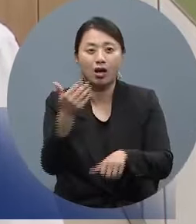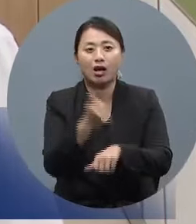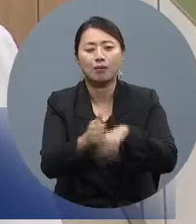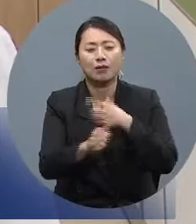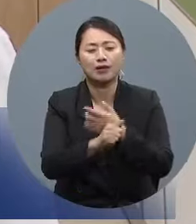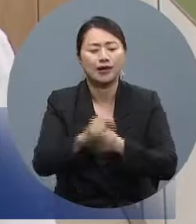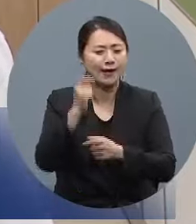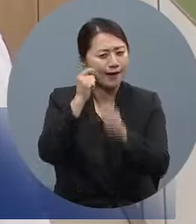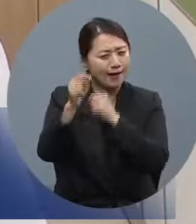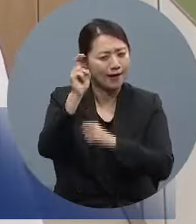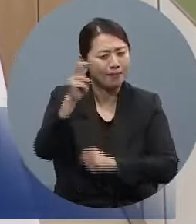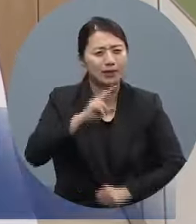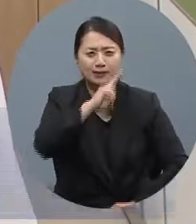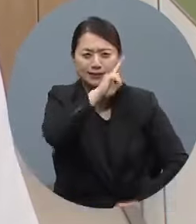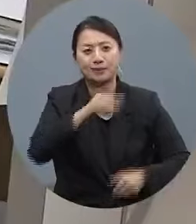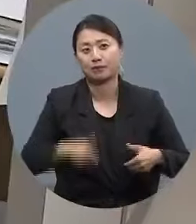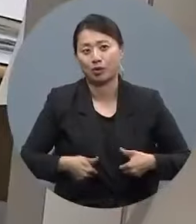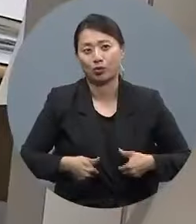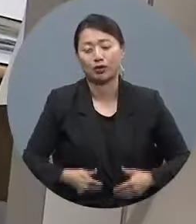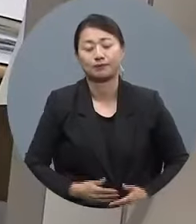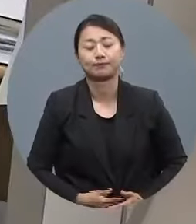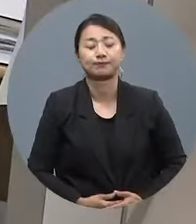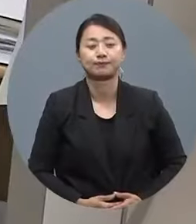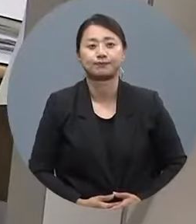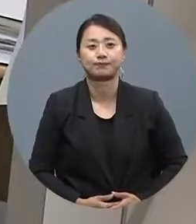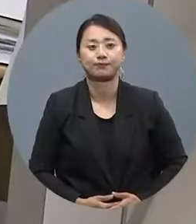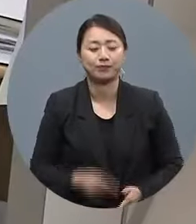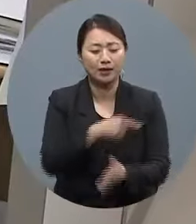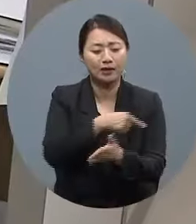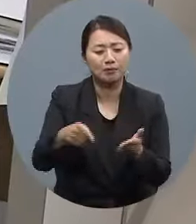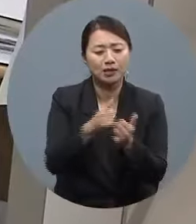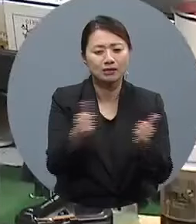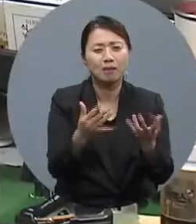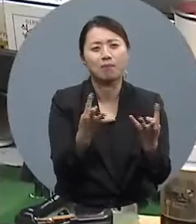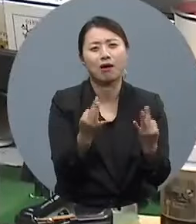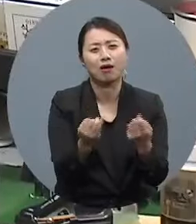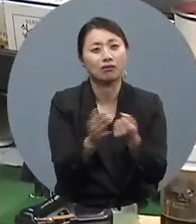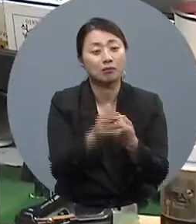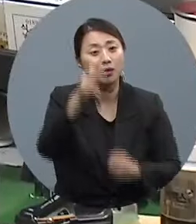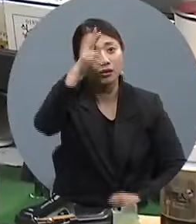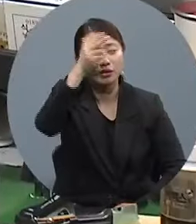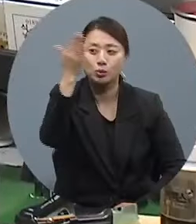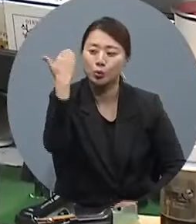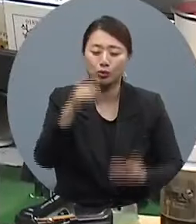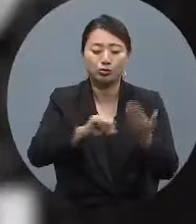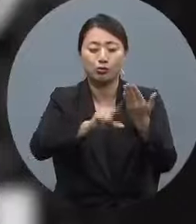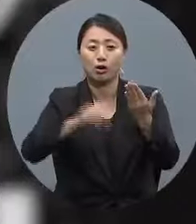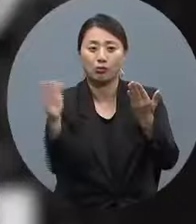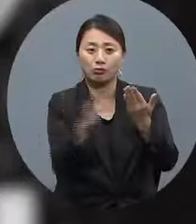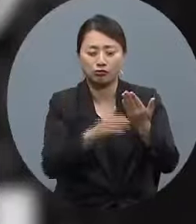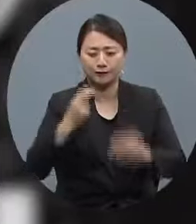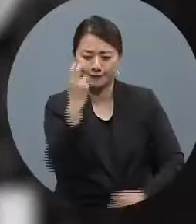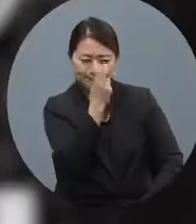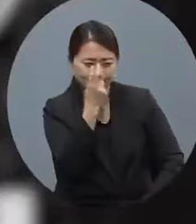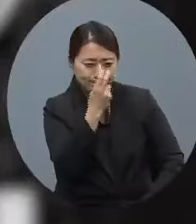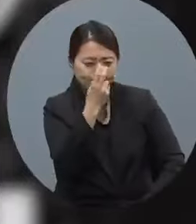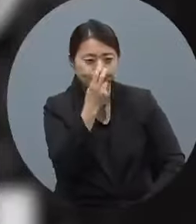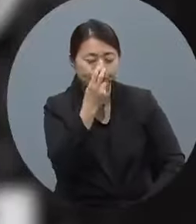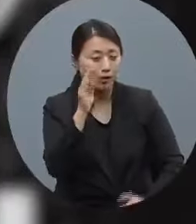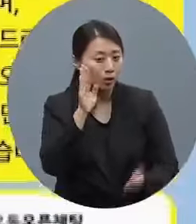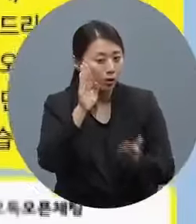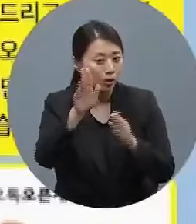권유하면 사기를 의심해야 됩니다. 피해자가 속출하자 경찰이 지난해 9월부터 집중 단속을 실시한